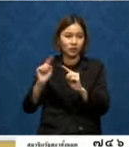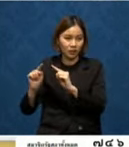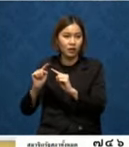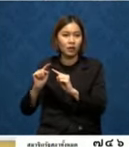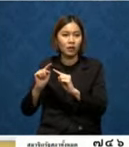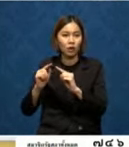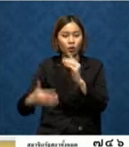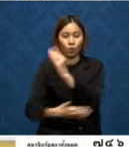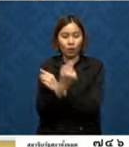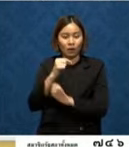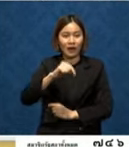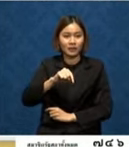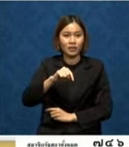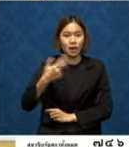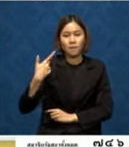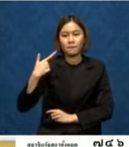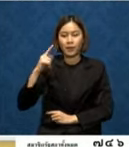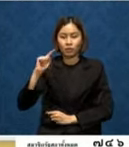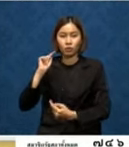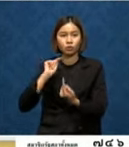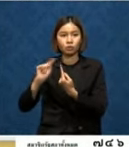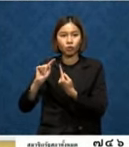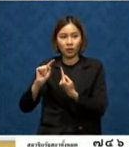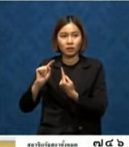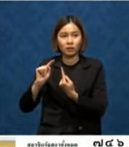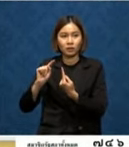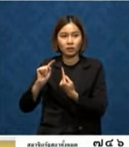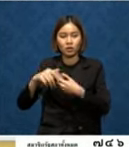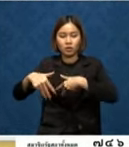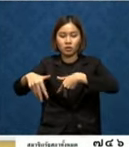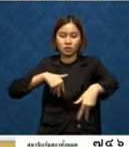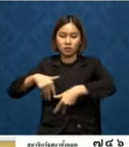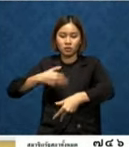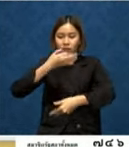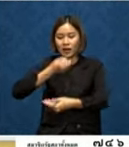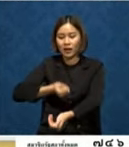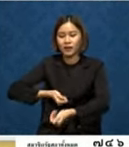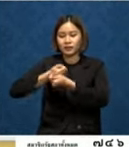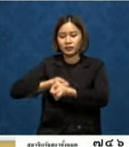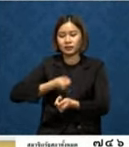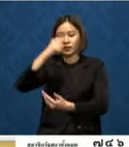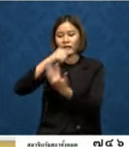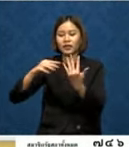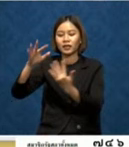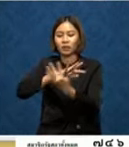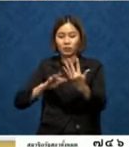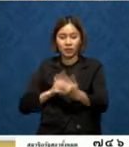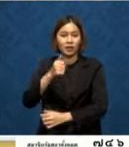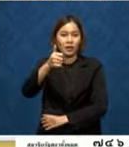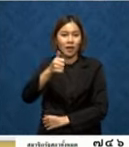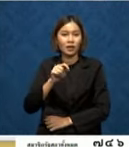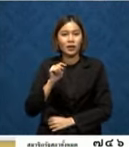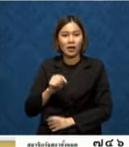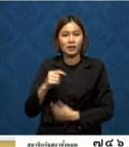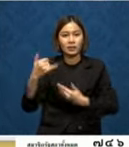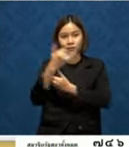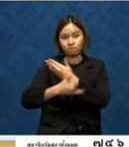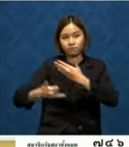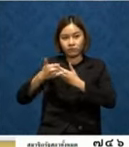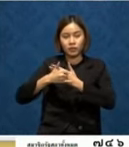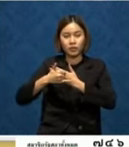ฉวยโอกาสนี้ผลประโยชน์ก็จะไปตกถึงมือพี่น้องเกษตรกรของเราแน่นอนค่ะนี่คือการต่างประเทศ